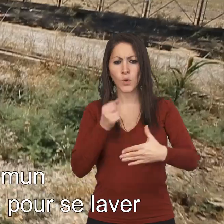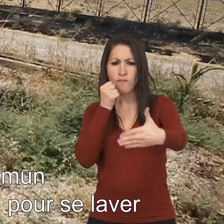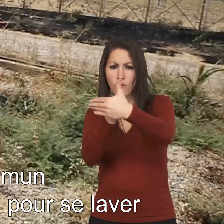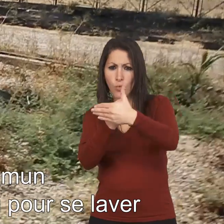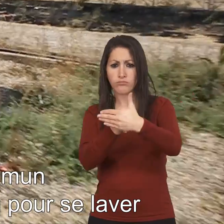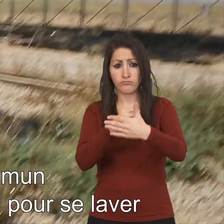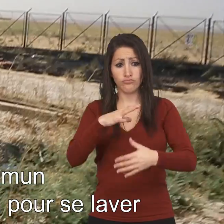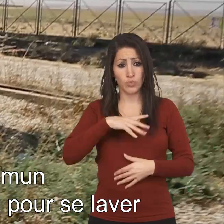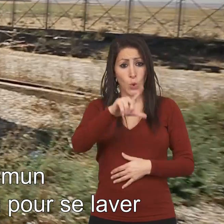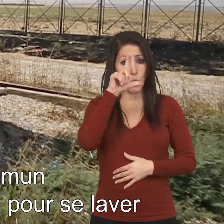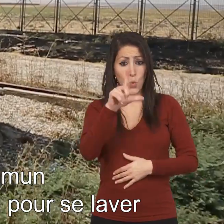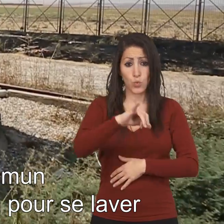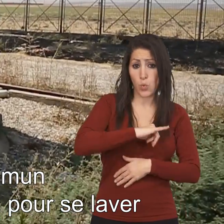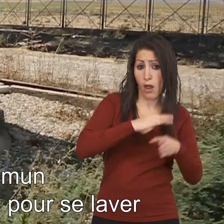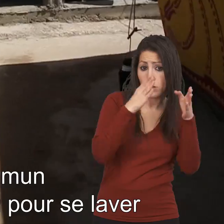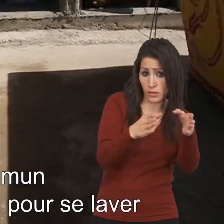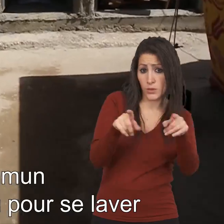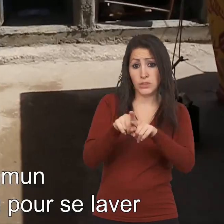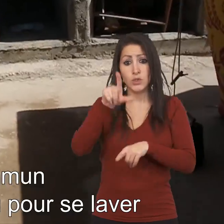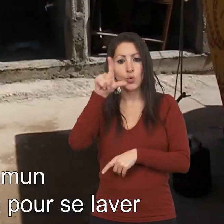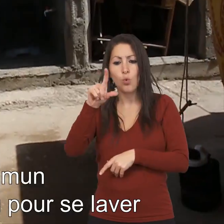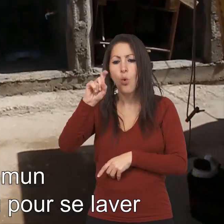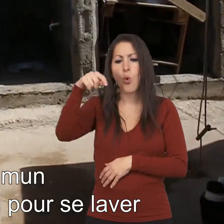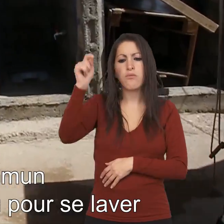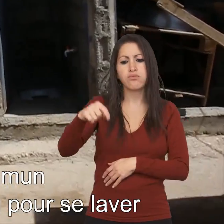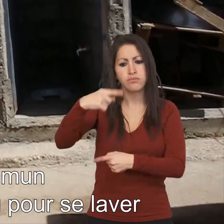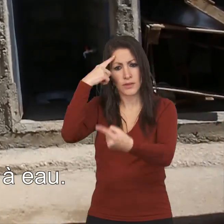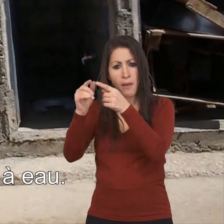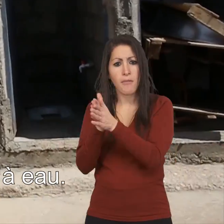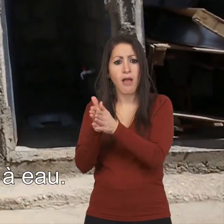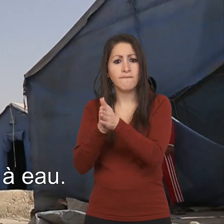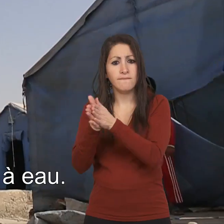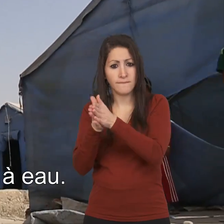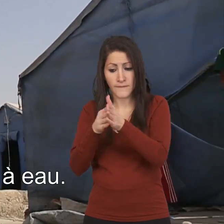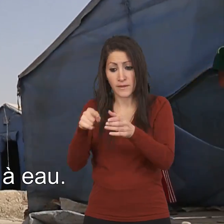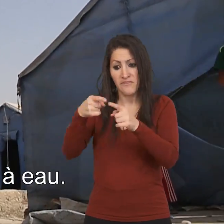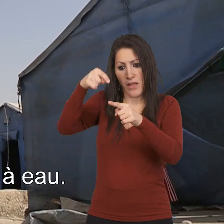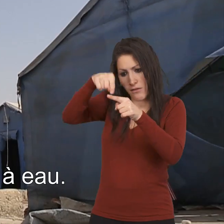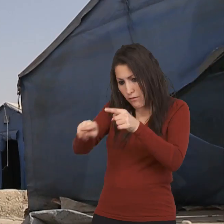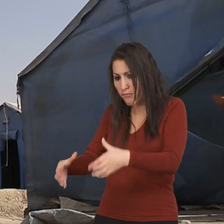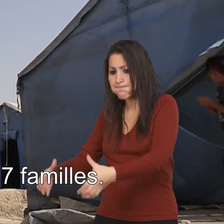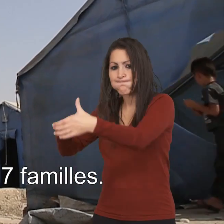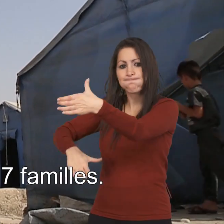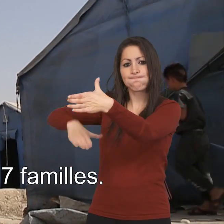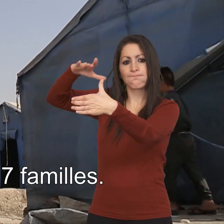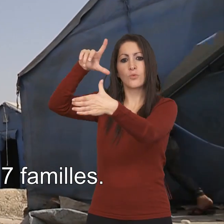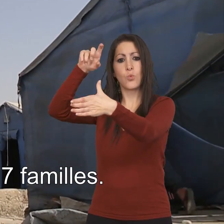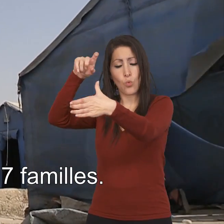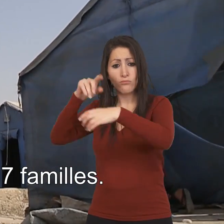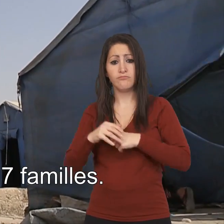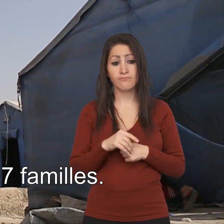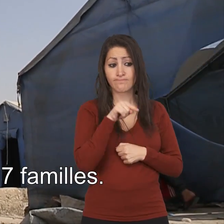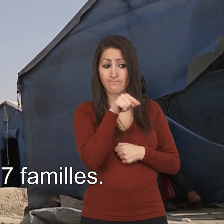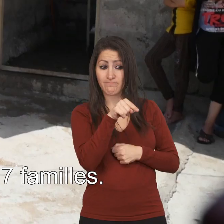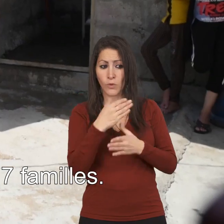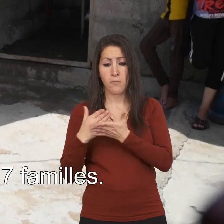Au bout de l'espace commun, il y a 2 sanitaires et 2 points d'eau pour se laver, alimentés par un conteneur à eau. On partage ces espaces